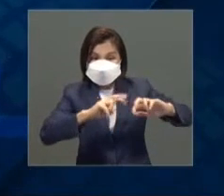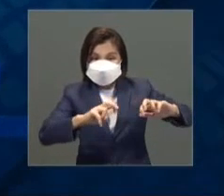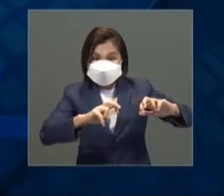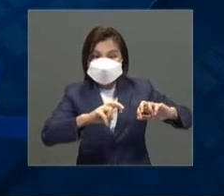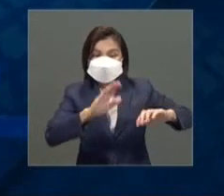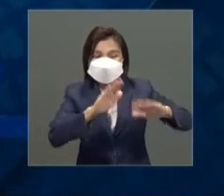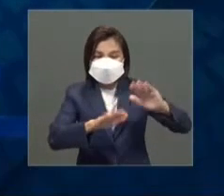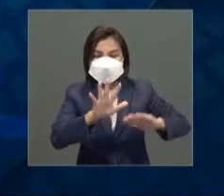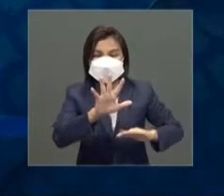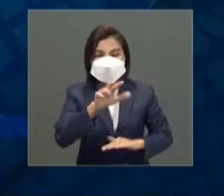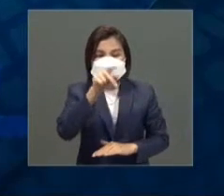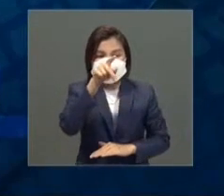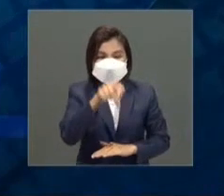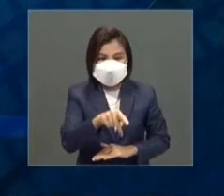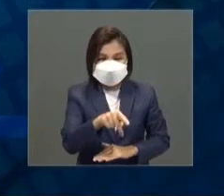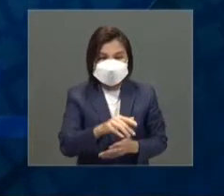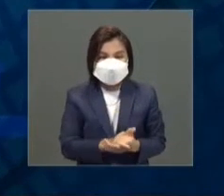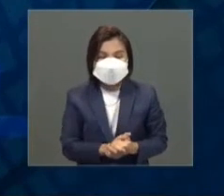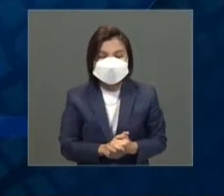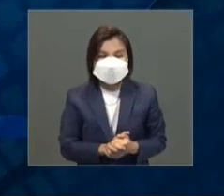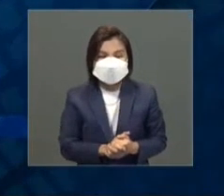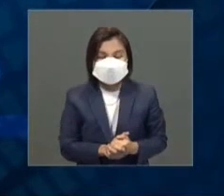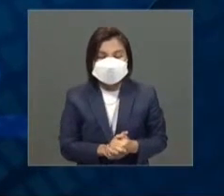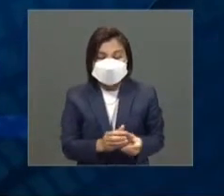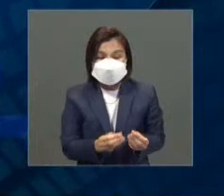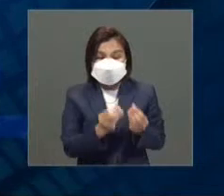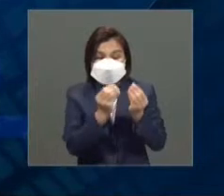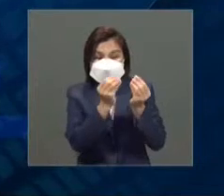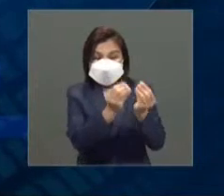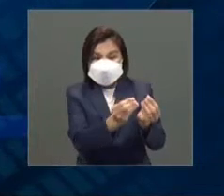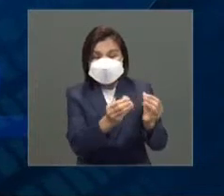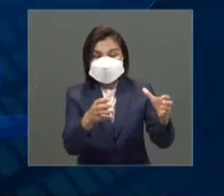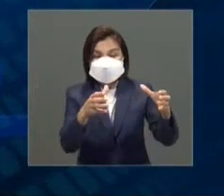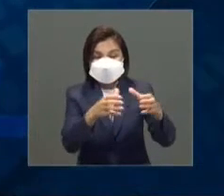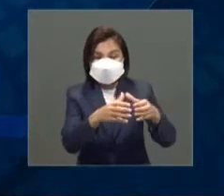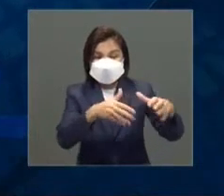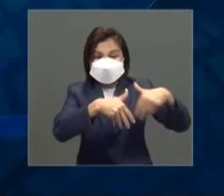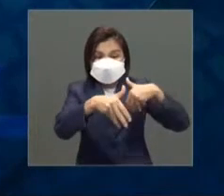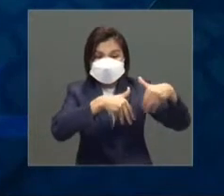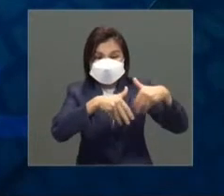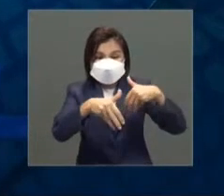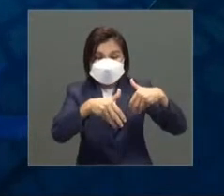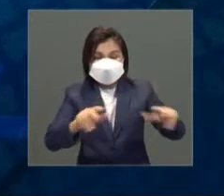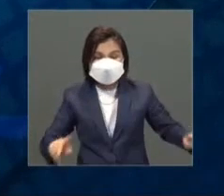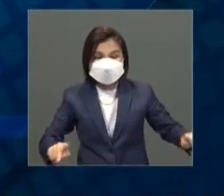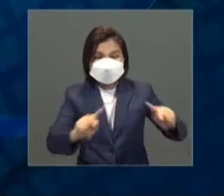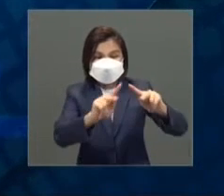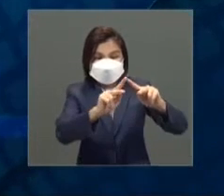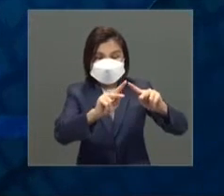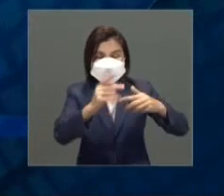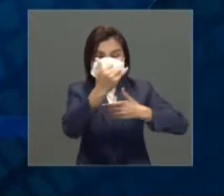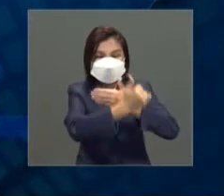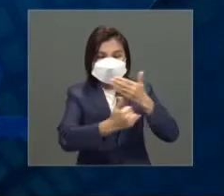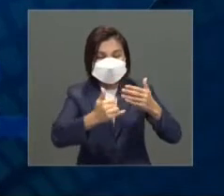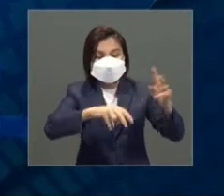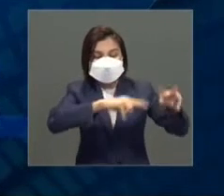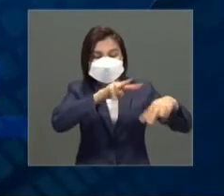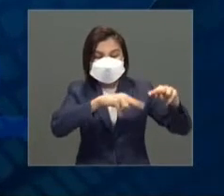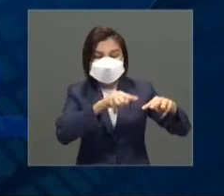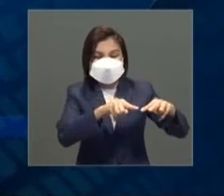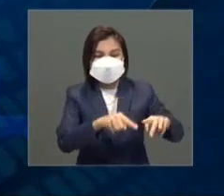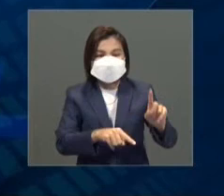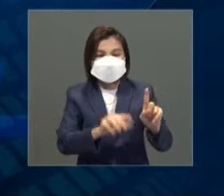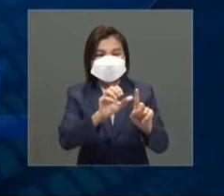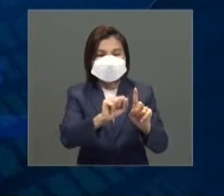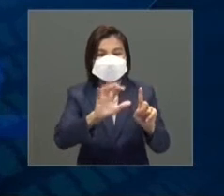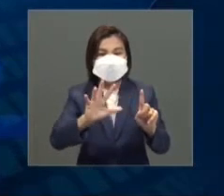5,000 โดสนะครับแล้วก็ในส่วนที่ให้สำหรับกลุ่มประชากรที่กระทรวงการต่างประเทศดูแลอีกส่วนหนึ่งนะครับ 150,000 โ